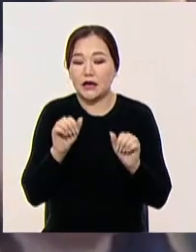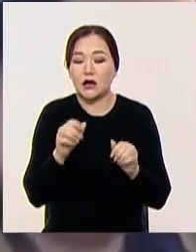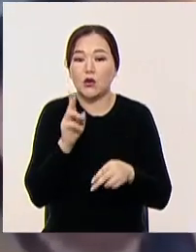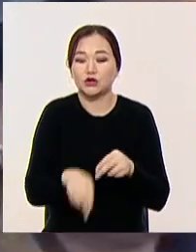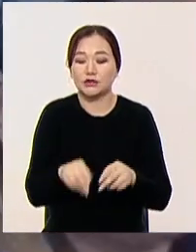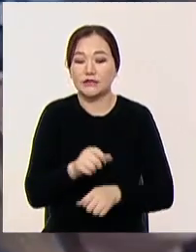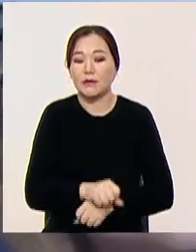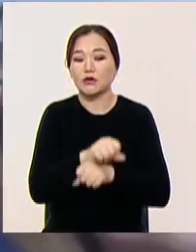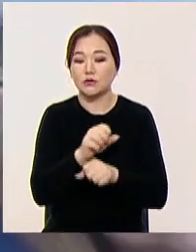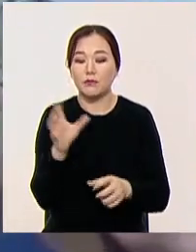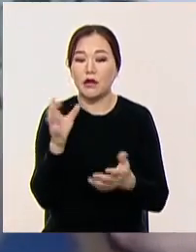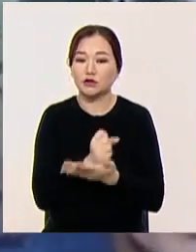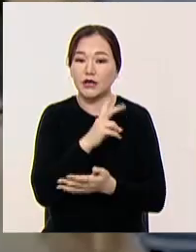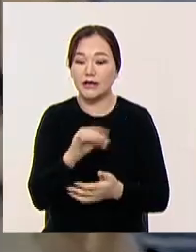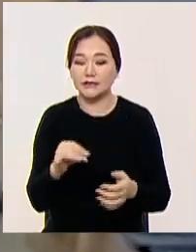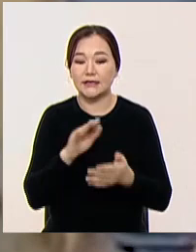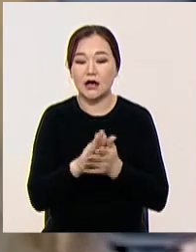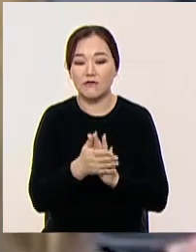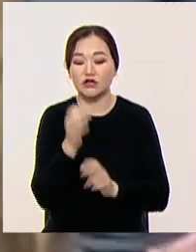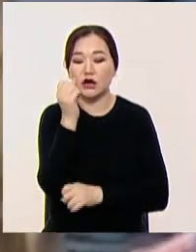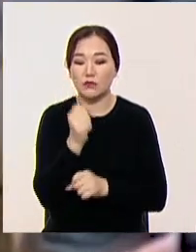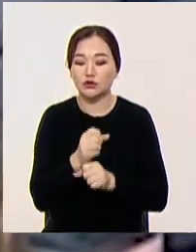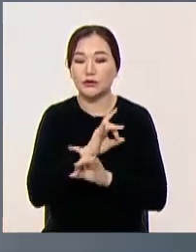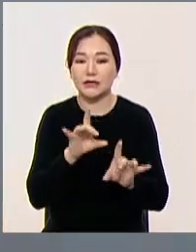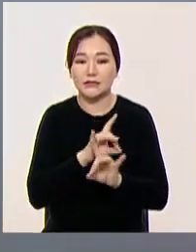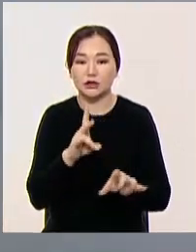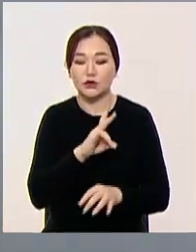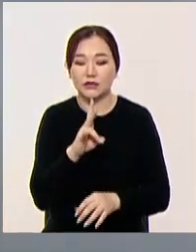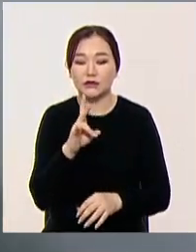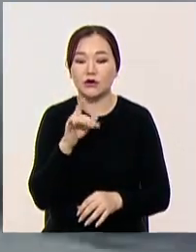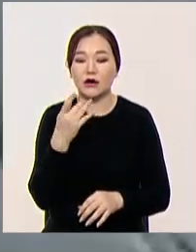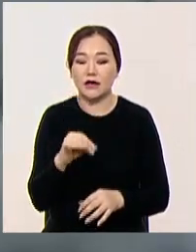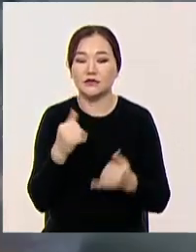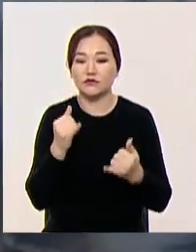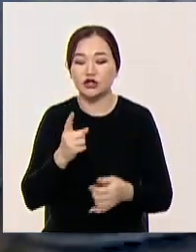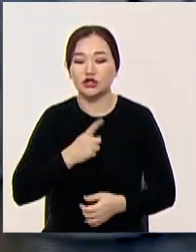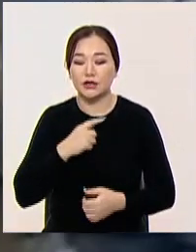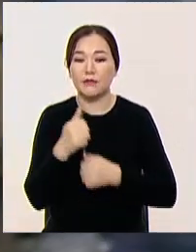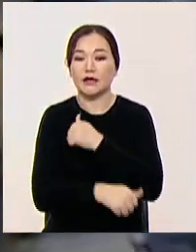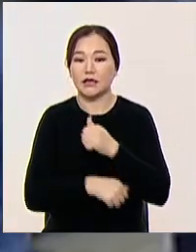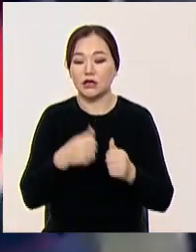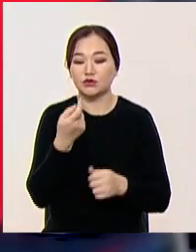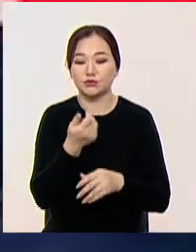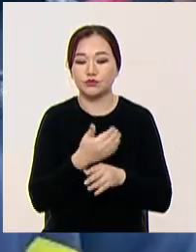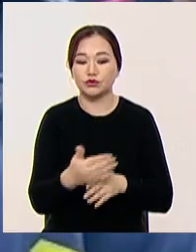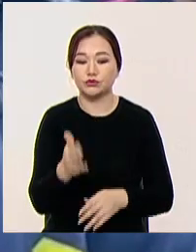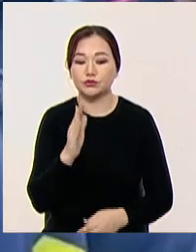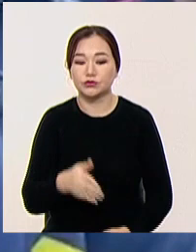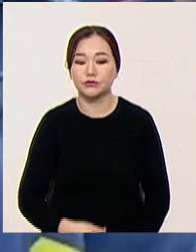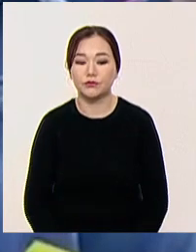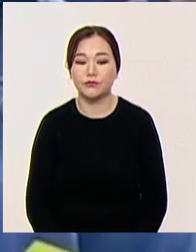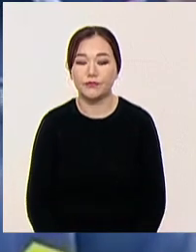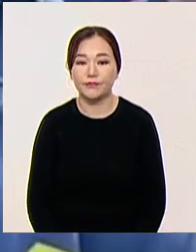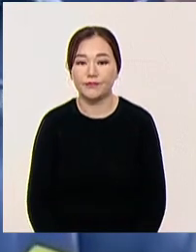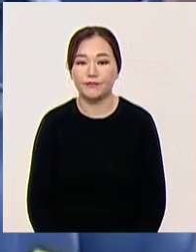забастовка? Удалось ли властям договориться с рабочими? Расскажет Нурадин Ракай. Дождитесь его материала, он будет чуть позже.